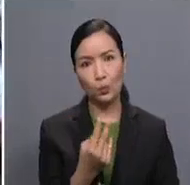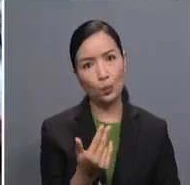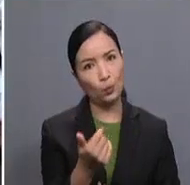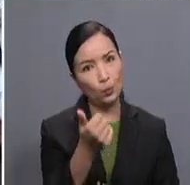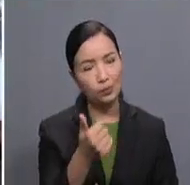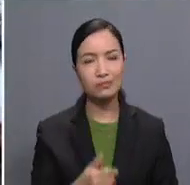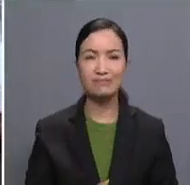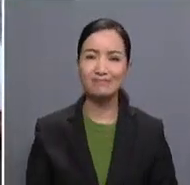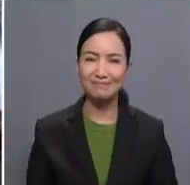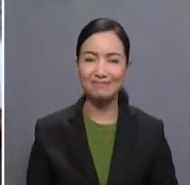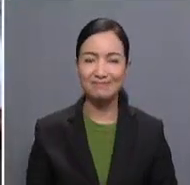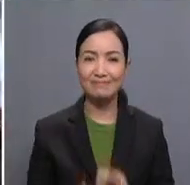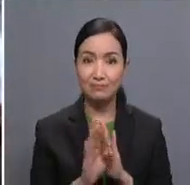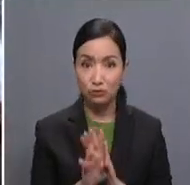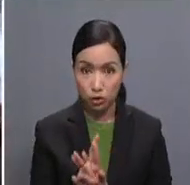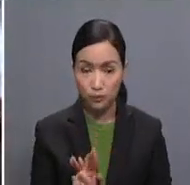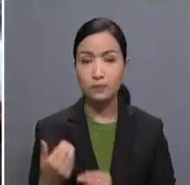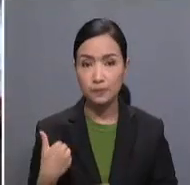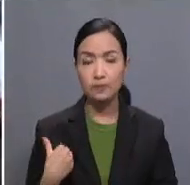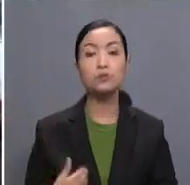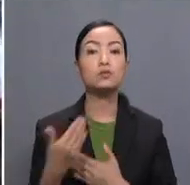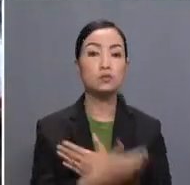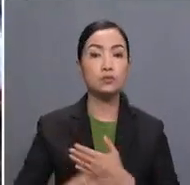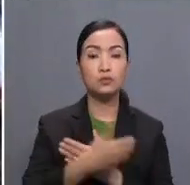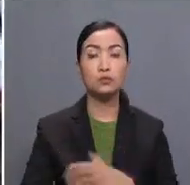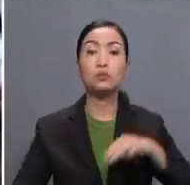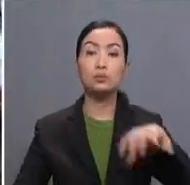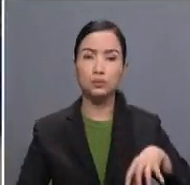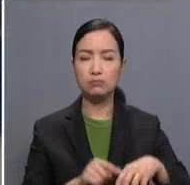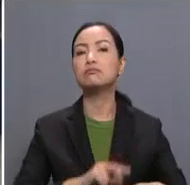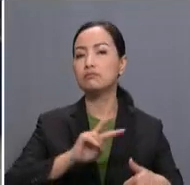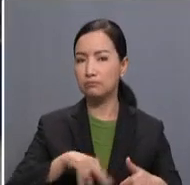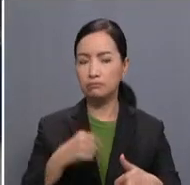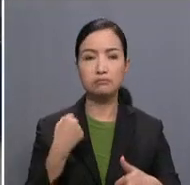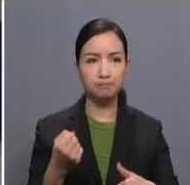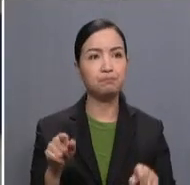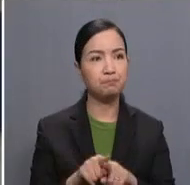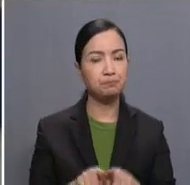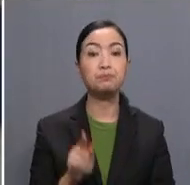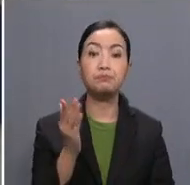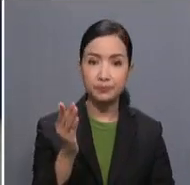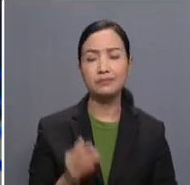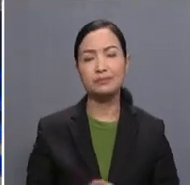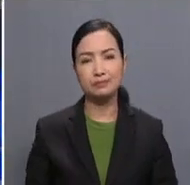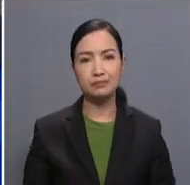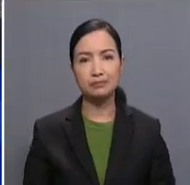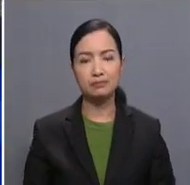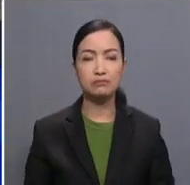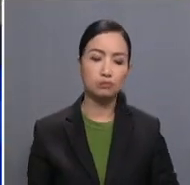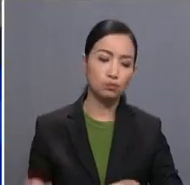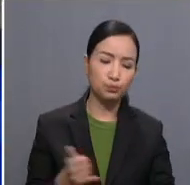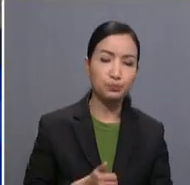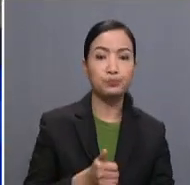จริงนะคะส่วนที่บุรีรัมย์นะคะที่สถานีรถไฟบุรีรัมย์เขาก็มีการตรวจคัดกรองเข้มผู้โดยสารทุกคนที่เดินทางทั้งไปแล้วก็ทั้